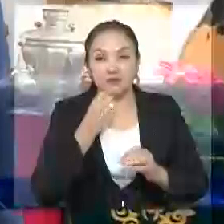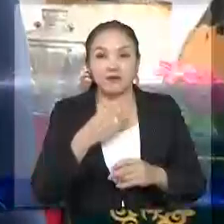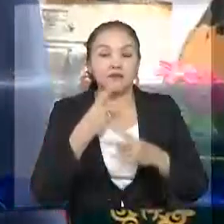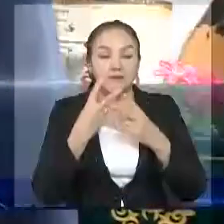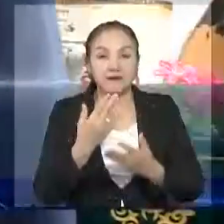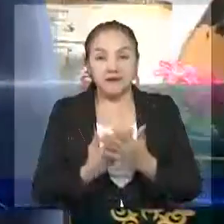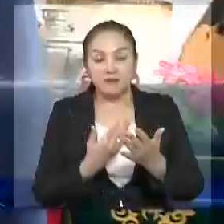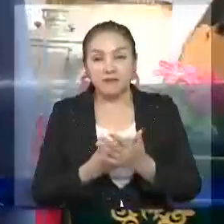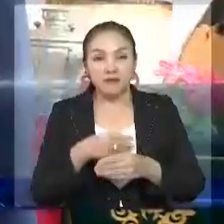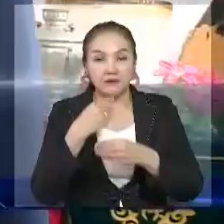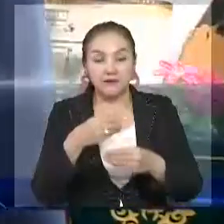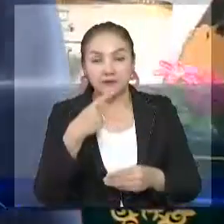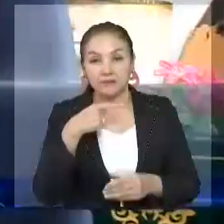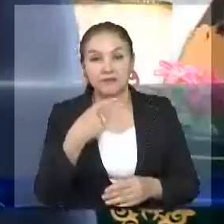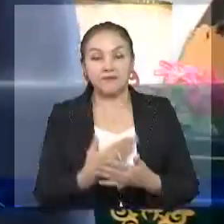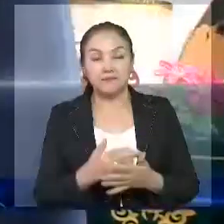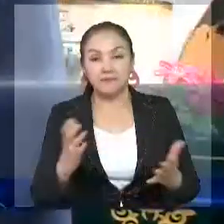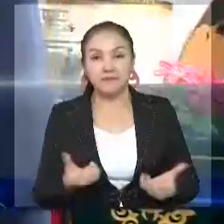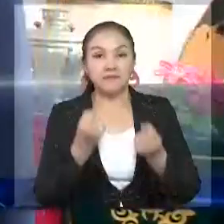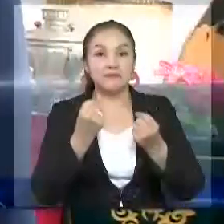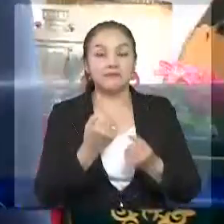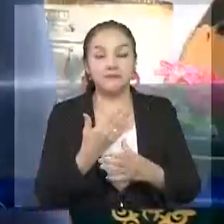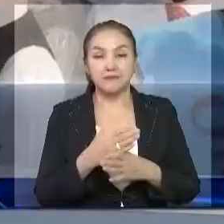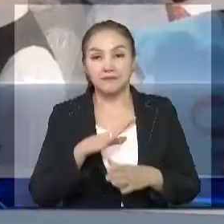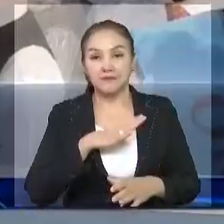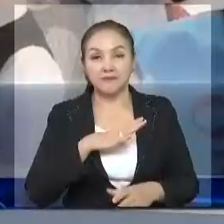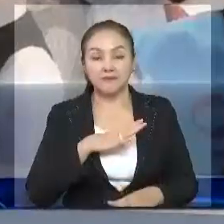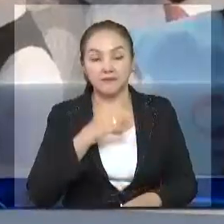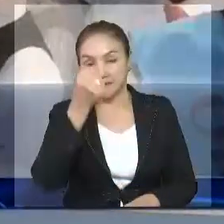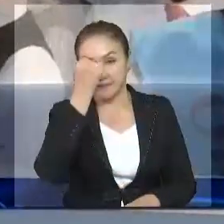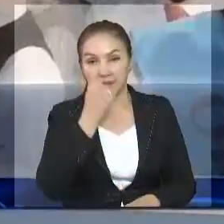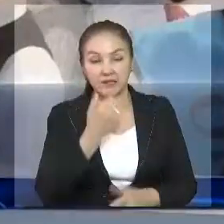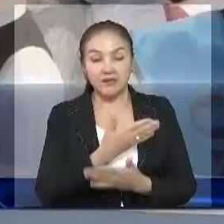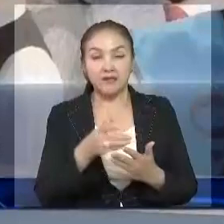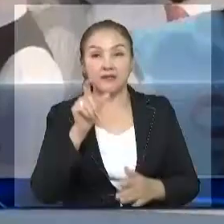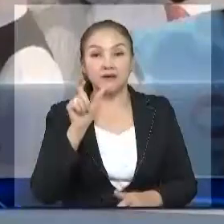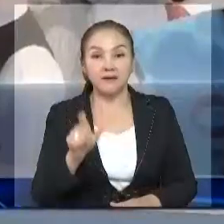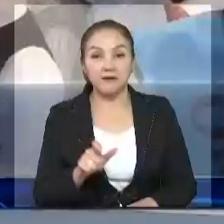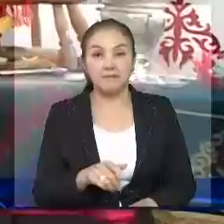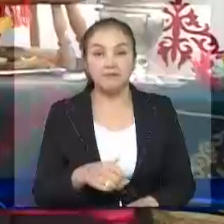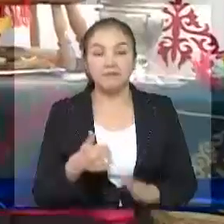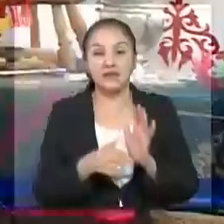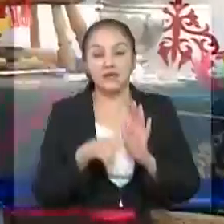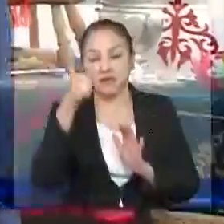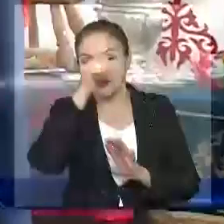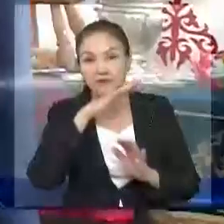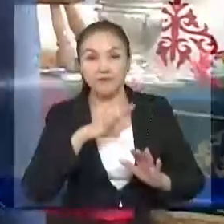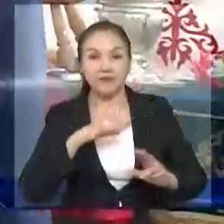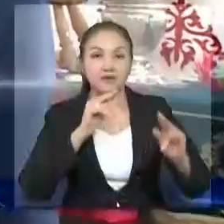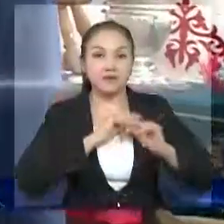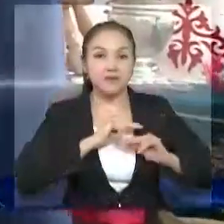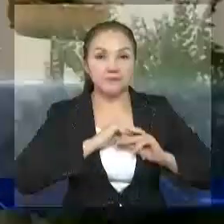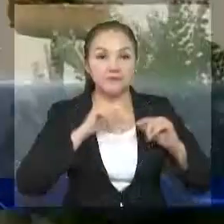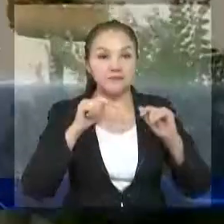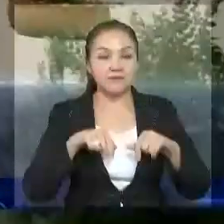келіп ақылын айтады, қолдау көрсетеді, қол көмегін көрсетеді. Рахмет ол кісіге. 2018-де 6 жыл болды жұмыс жасап жатқаным